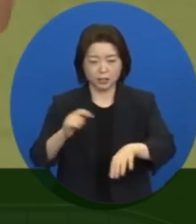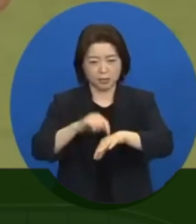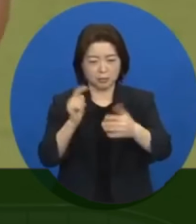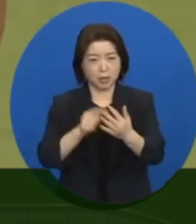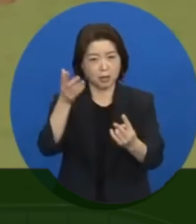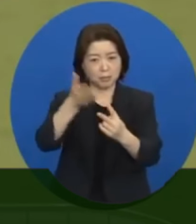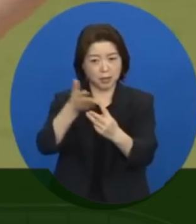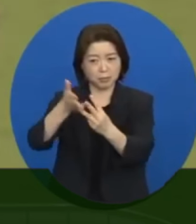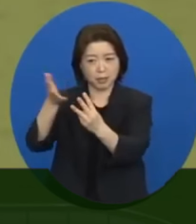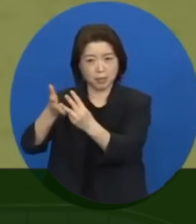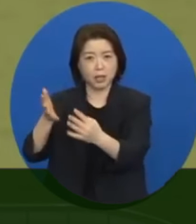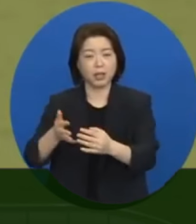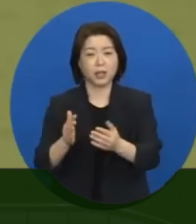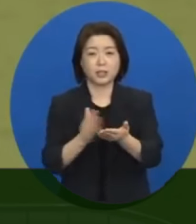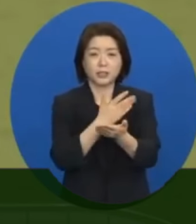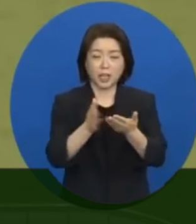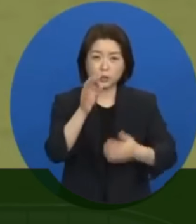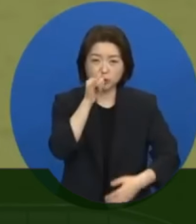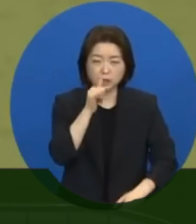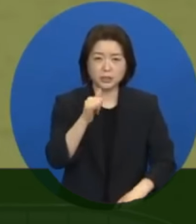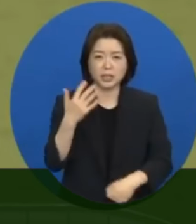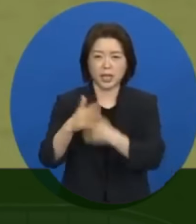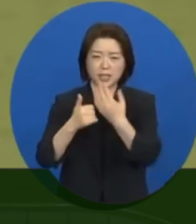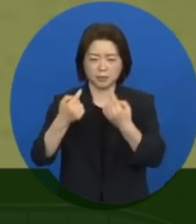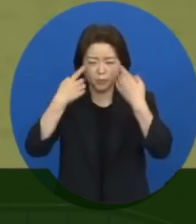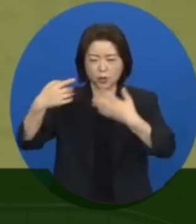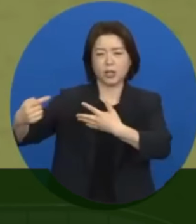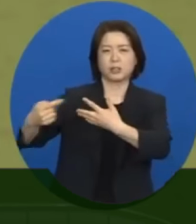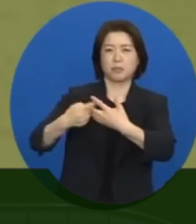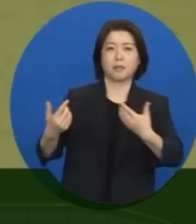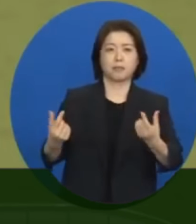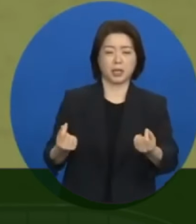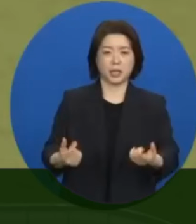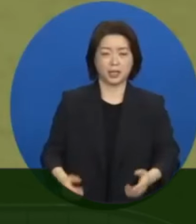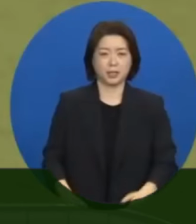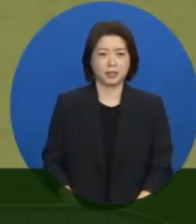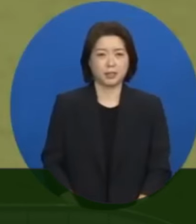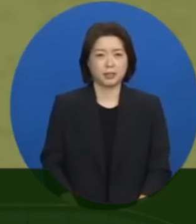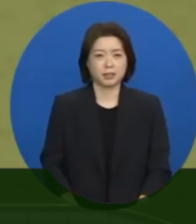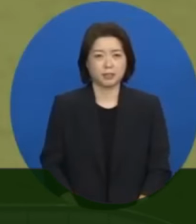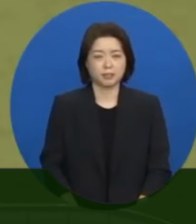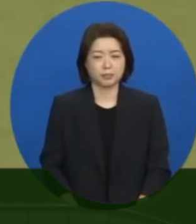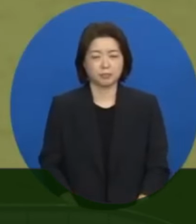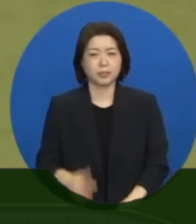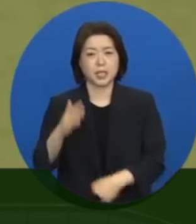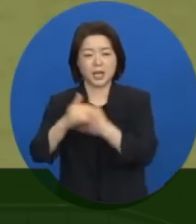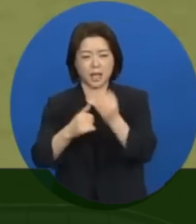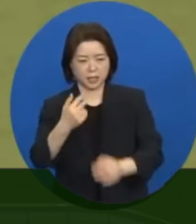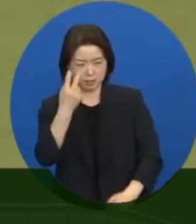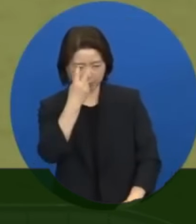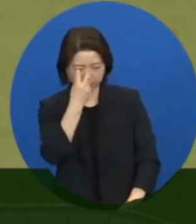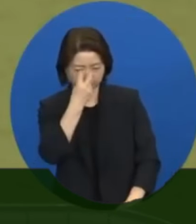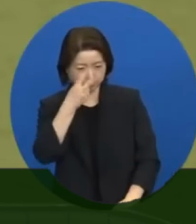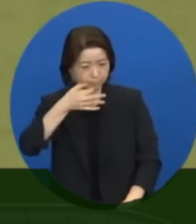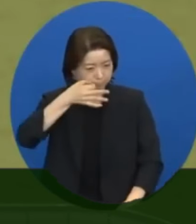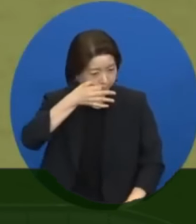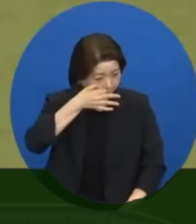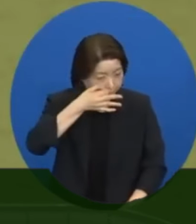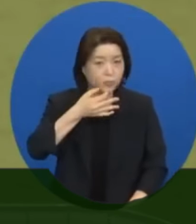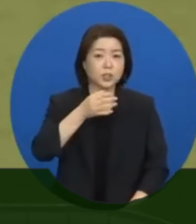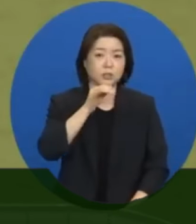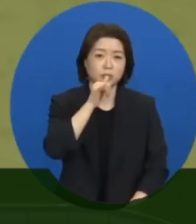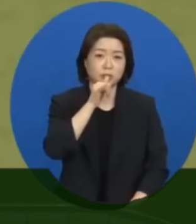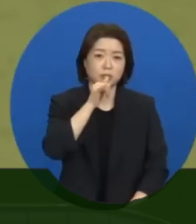둘로 셋으로 넷스 하나님 너무나 정확히 하십니다 감찰하시는 하나님이시기 때문에